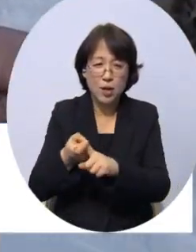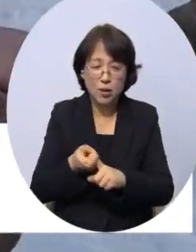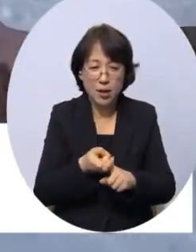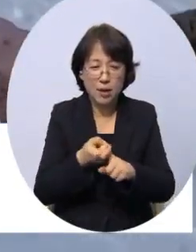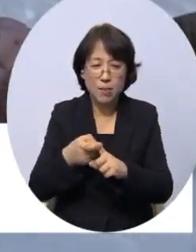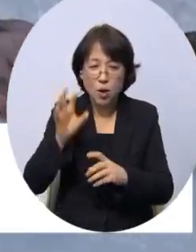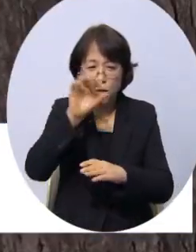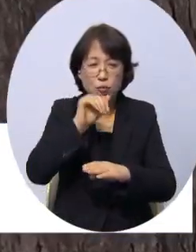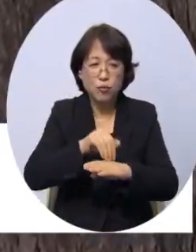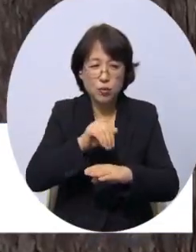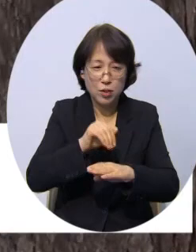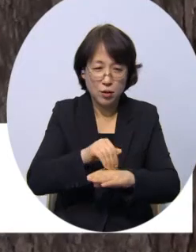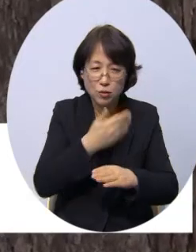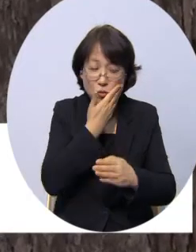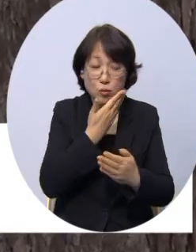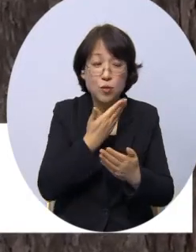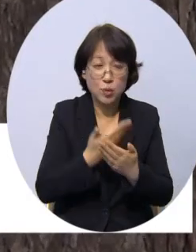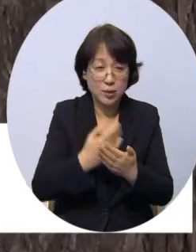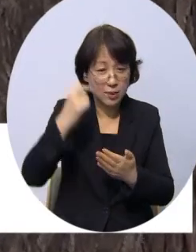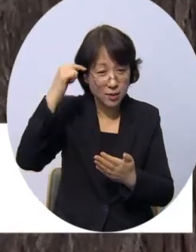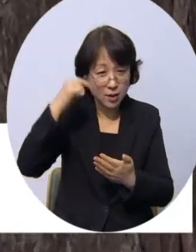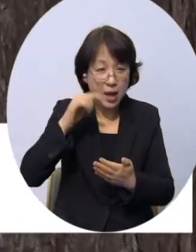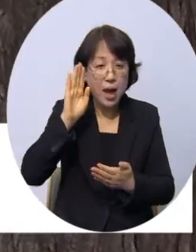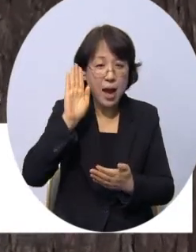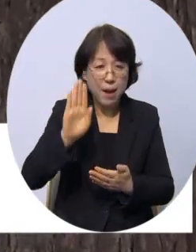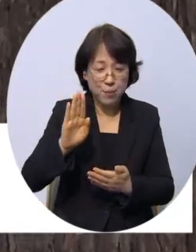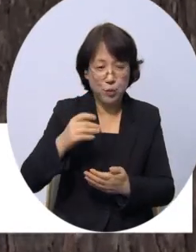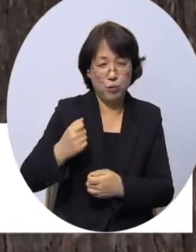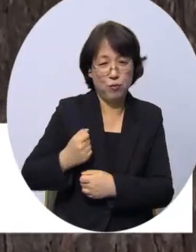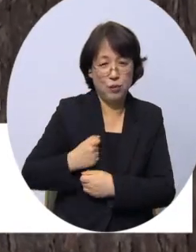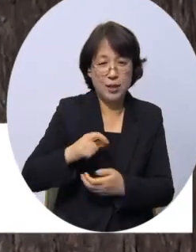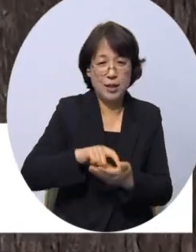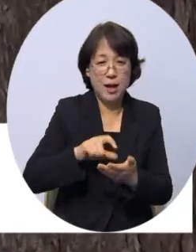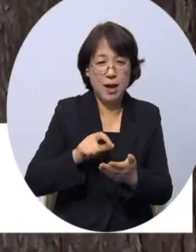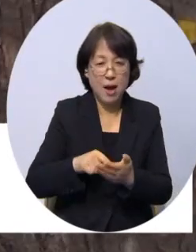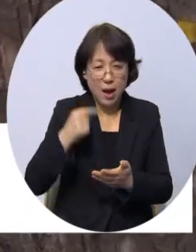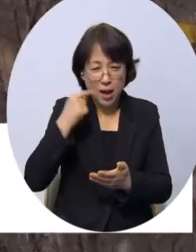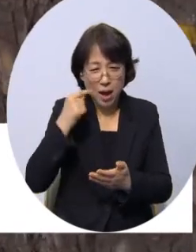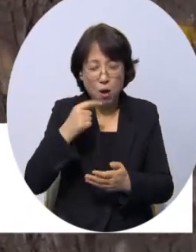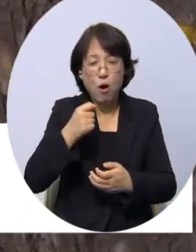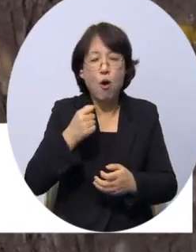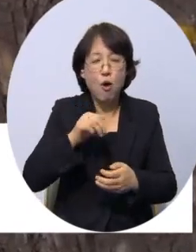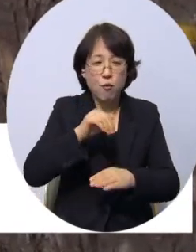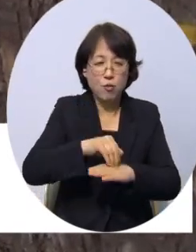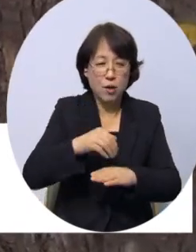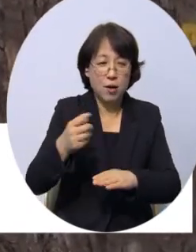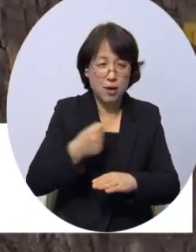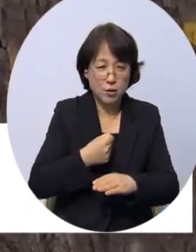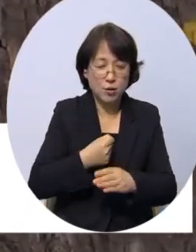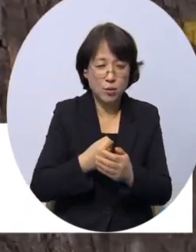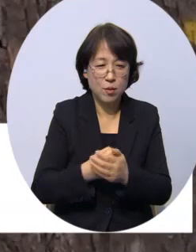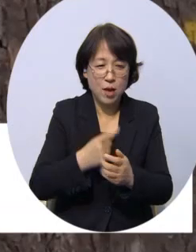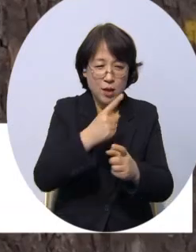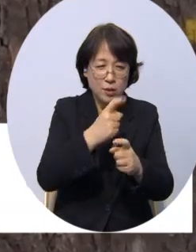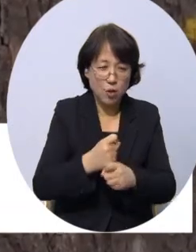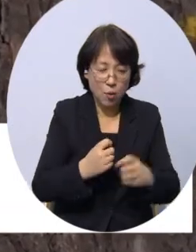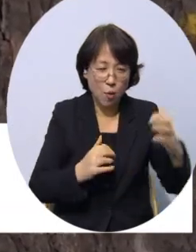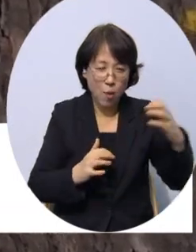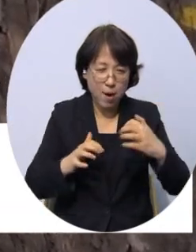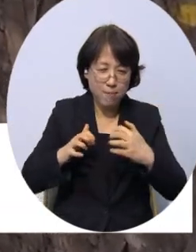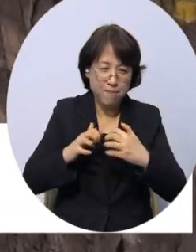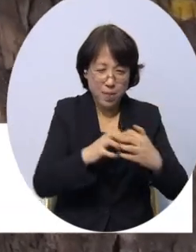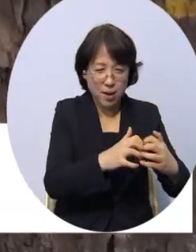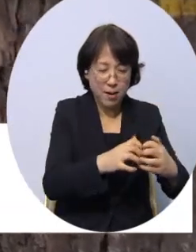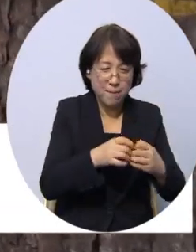중요성을 절감했습니다. 앞으로도 해병대다운 강도 높은 훈련으로 적의 어떠한 도발에도 즉각 대응하고